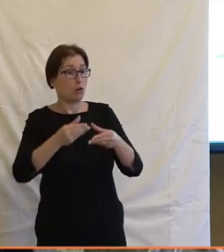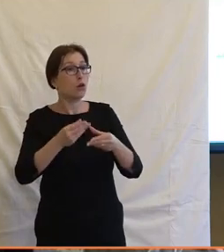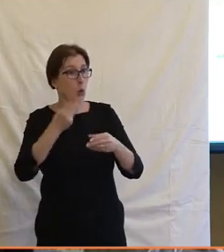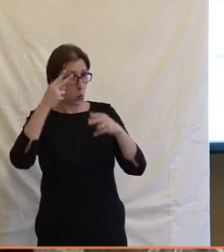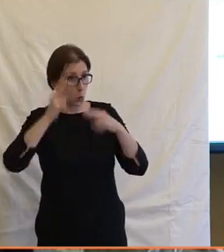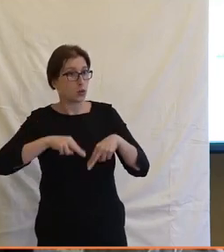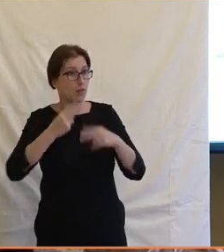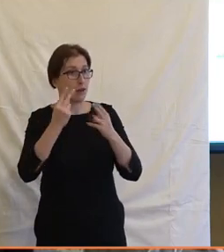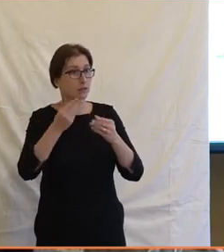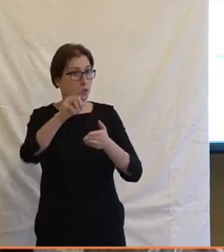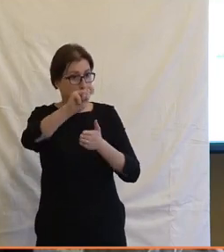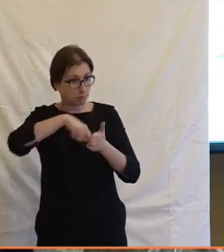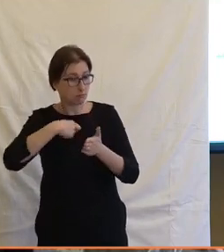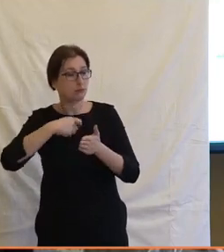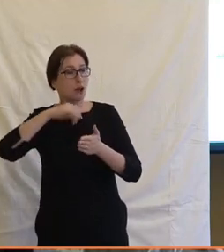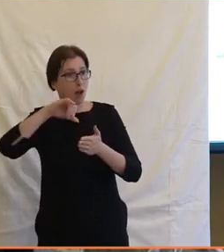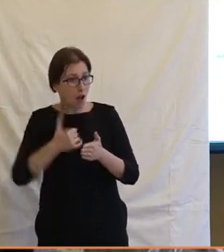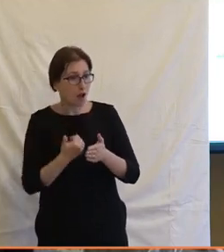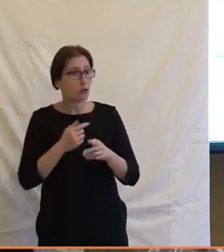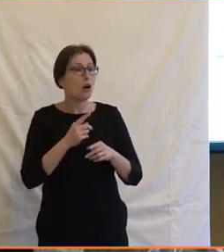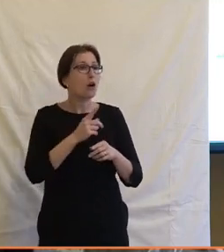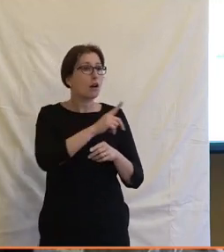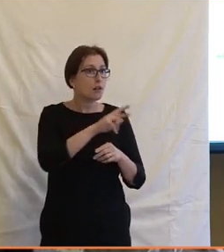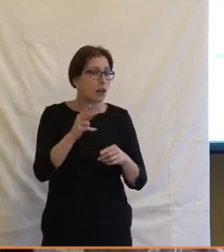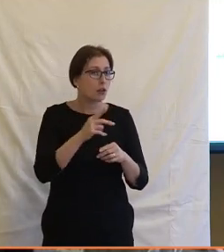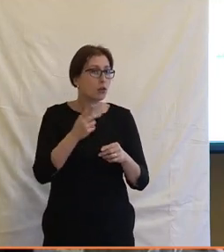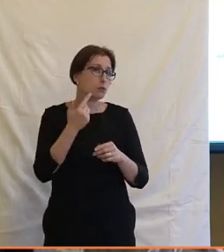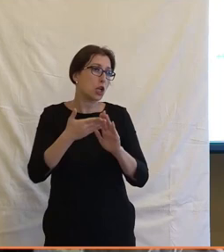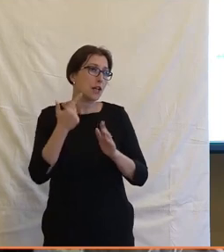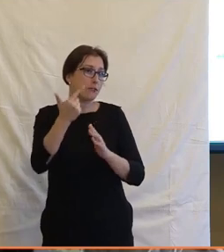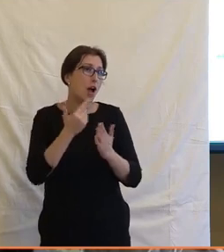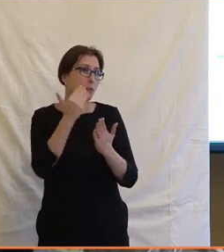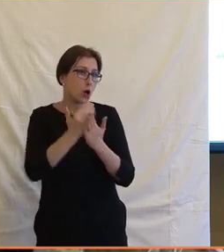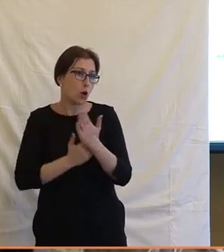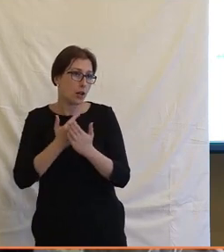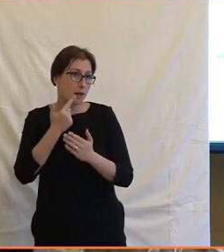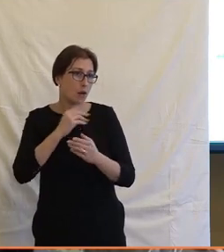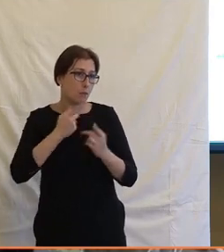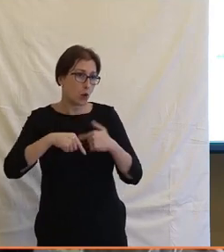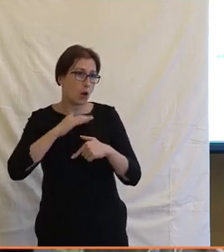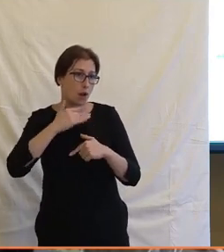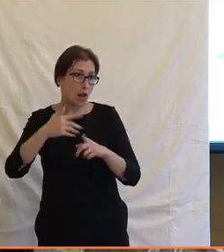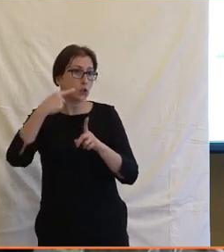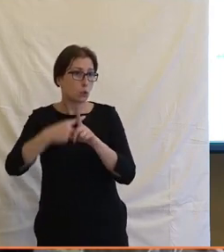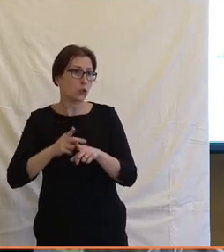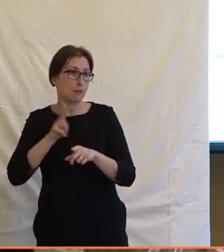balíček, který my vlastně do té cenové nabídky dáme, což znamená dva hlasové programy a mikrofon. Stává se nám potom,